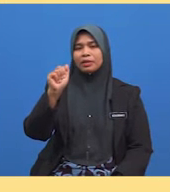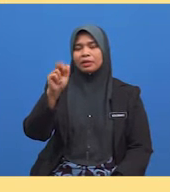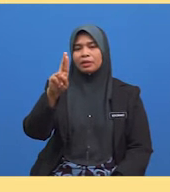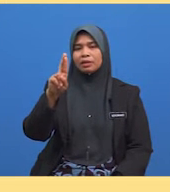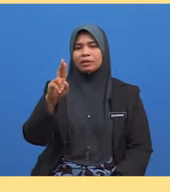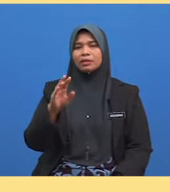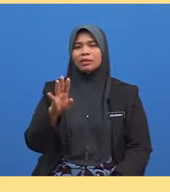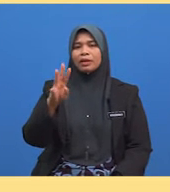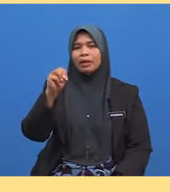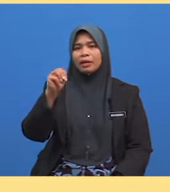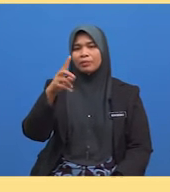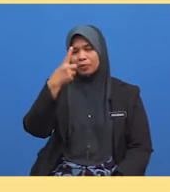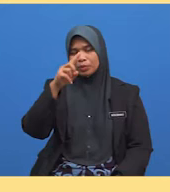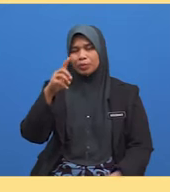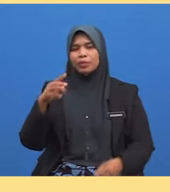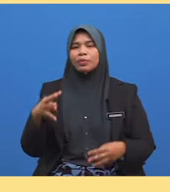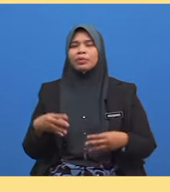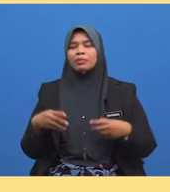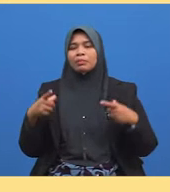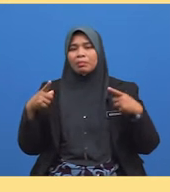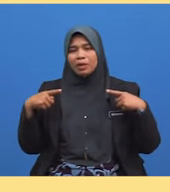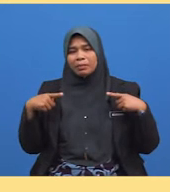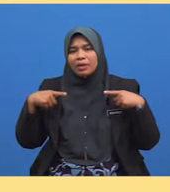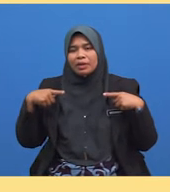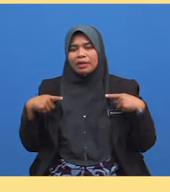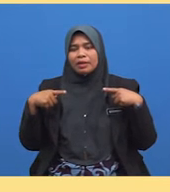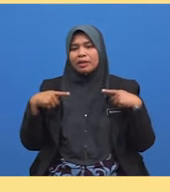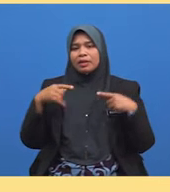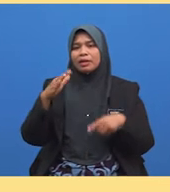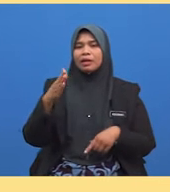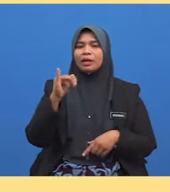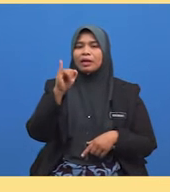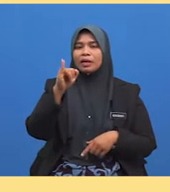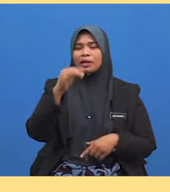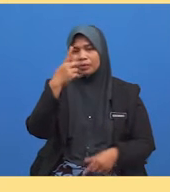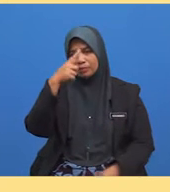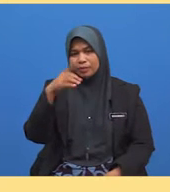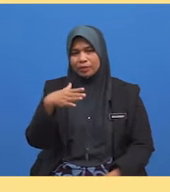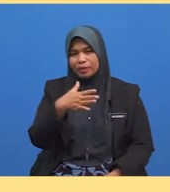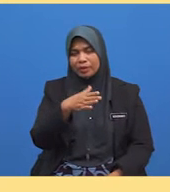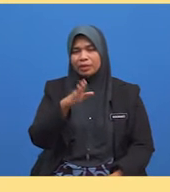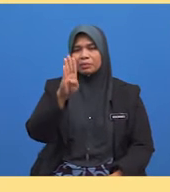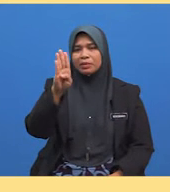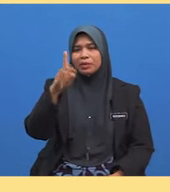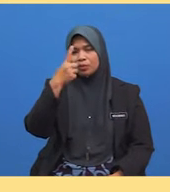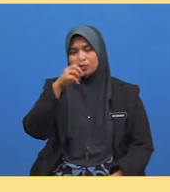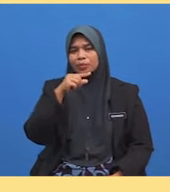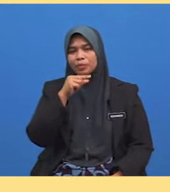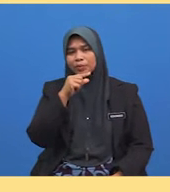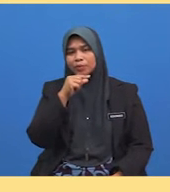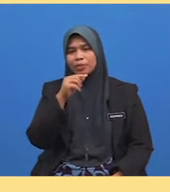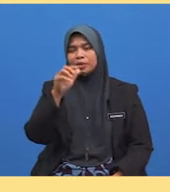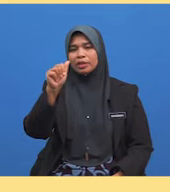M-I-B-A-R. M untuk mamalia, I untuk ikan, B untuk burung, A